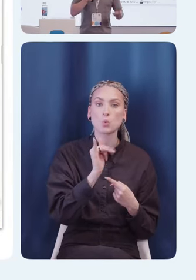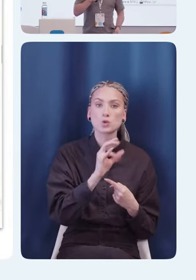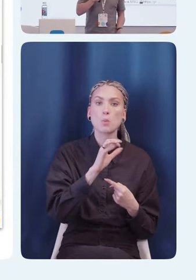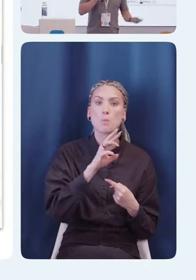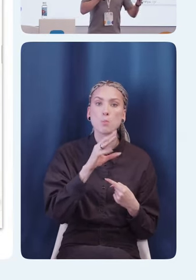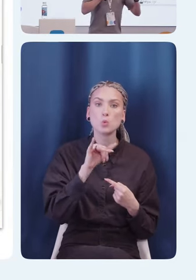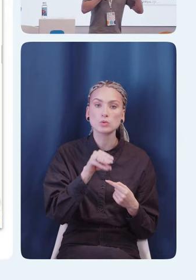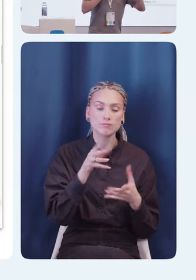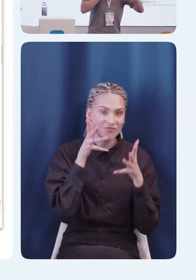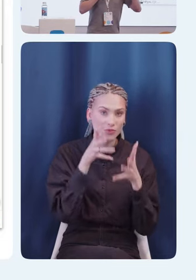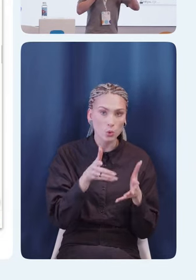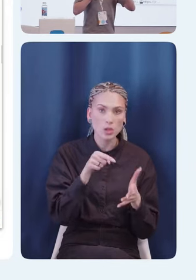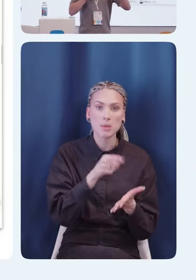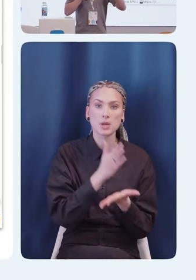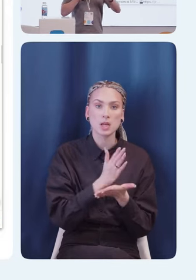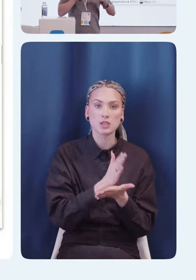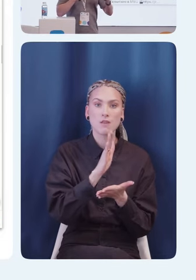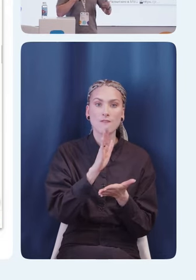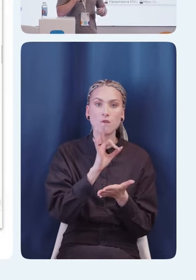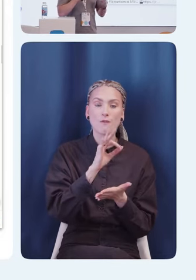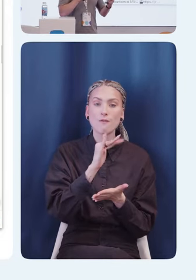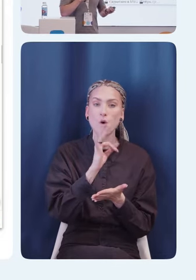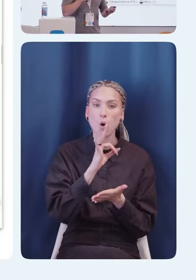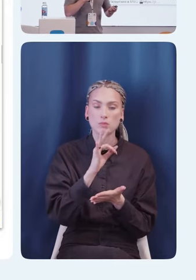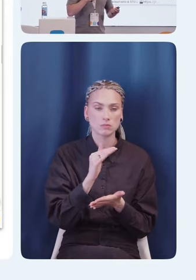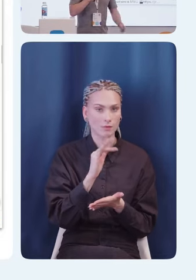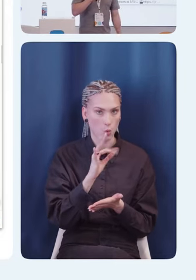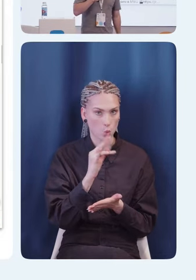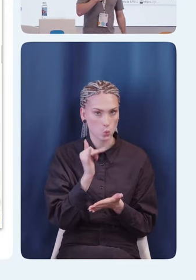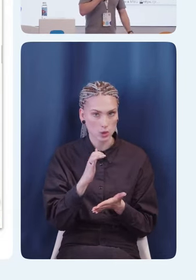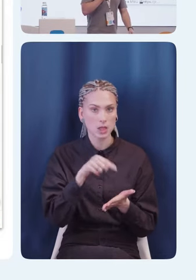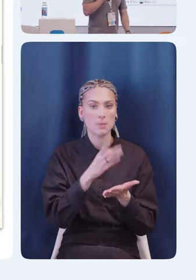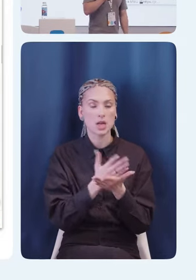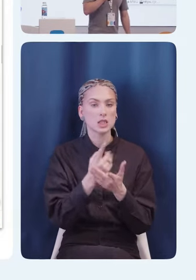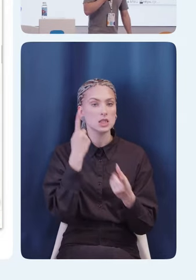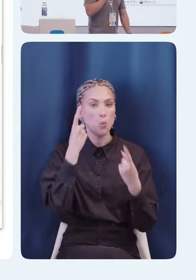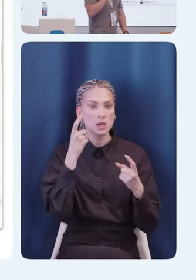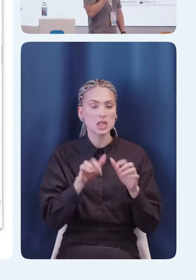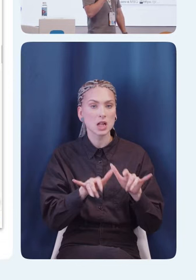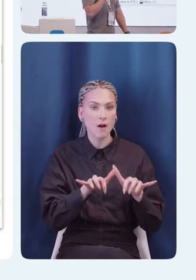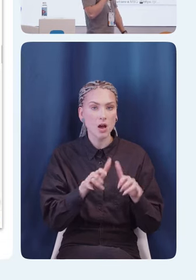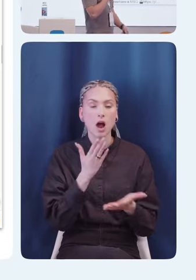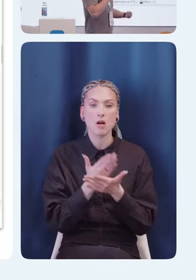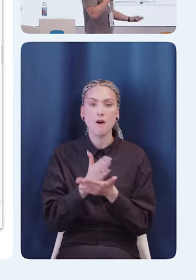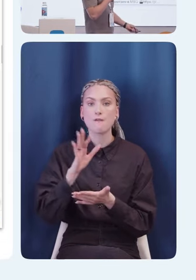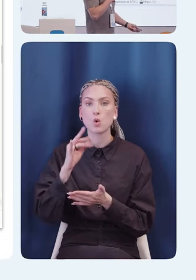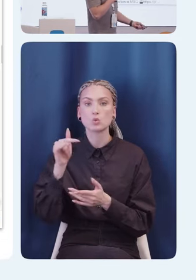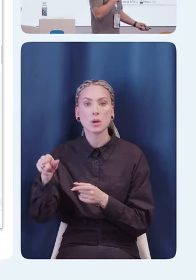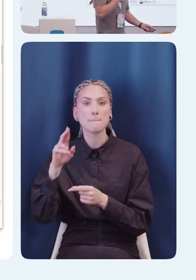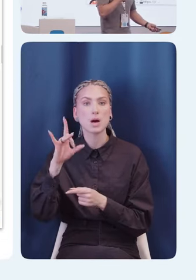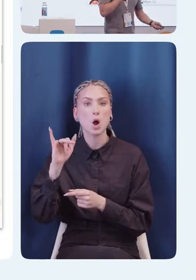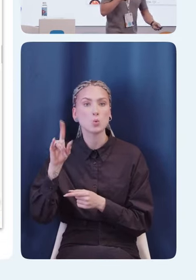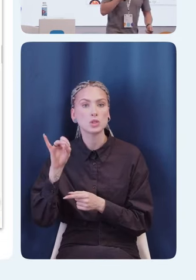режим фокуса, когда у вас стоит фокус на элементе, вы получаете там события с клавиатуры. Если же у вас стоит фокус на элементе в